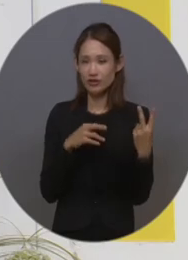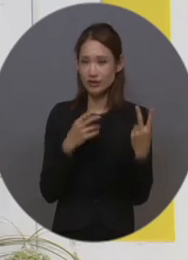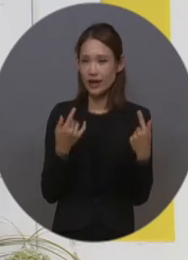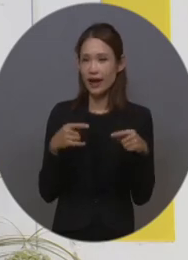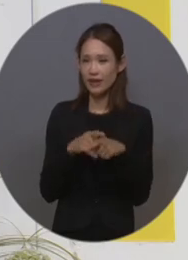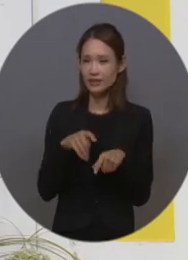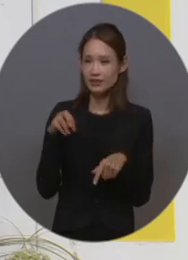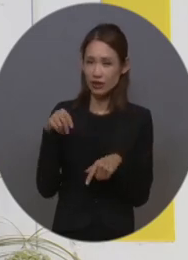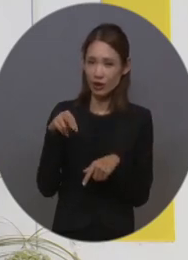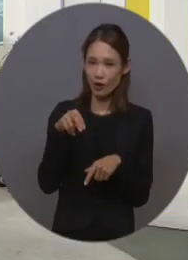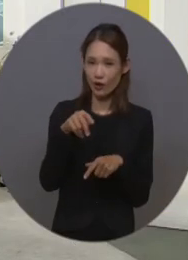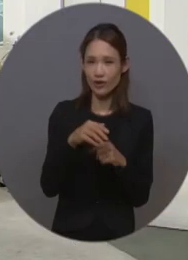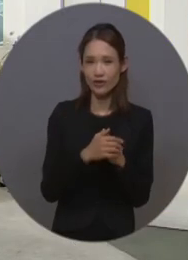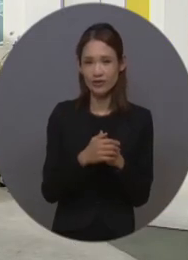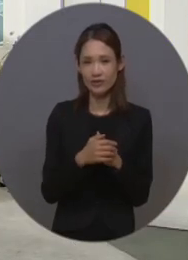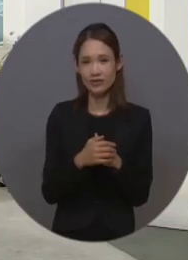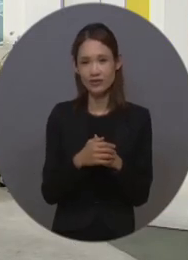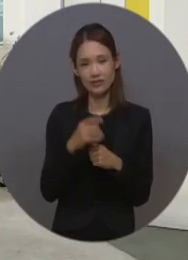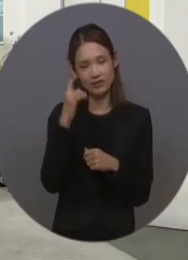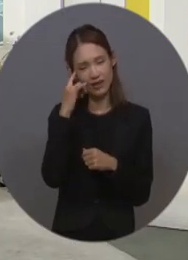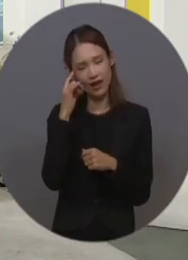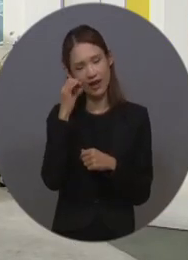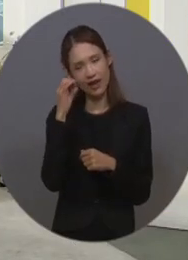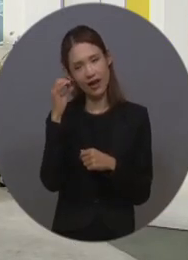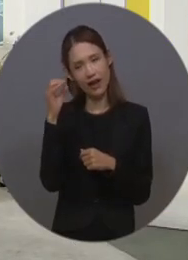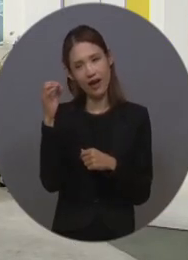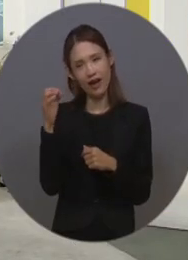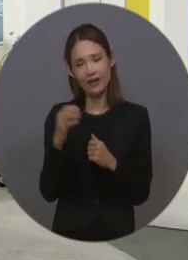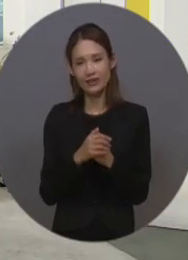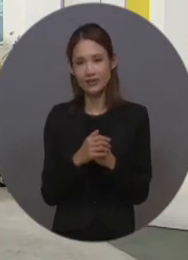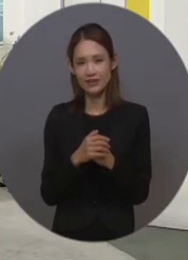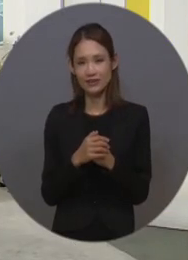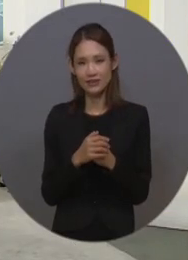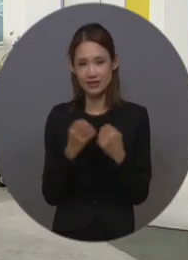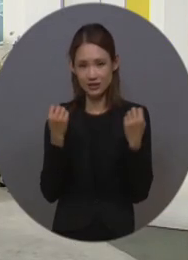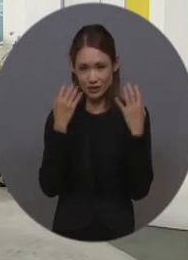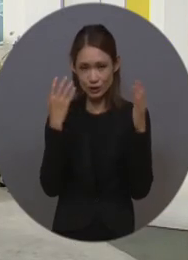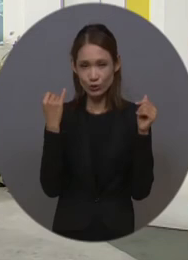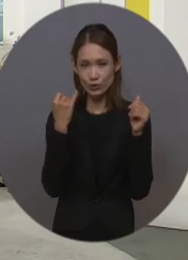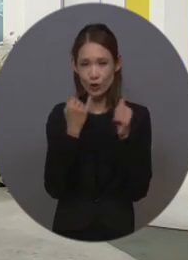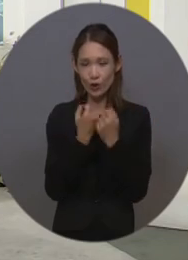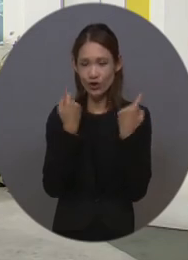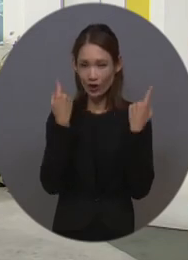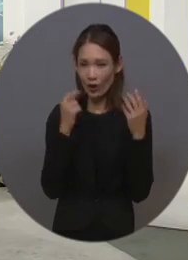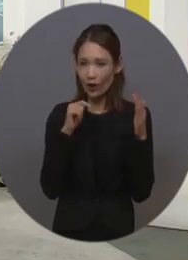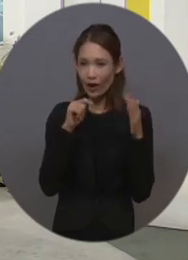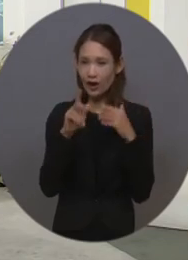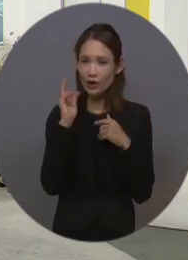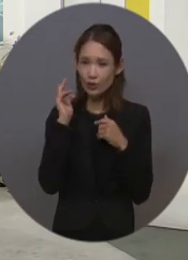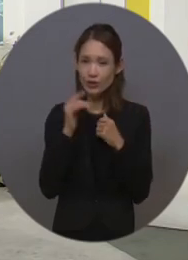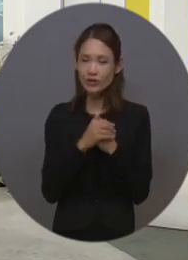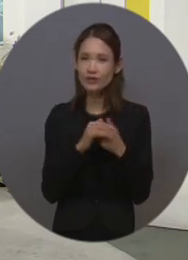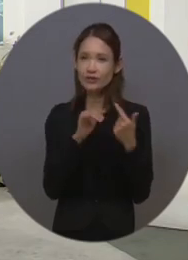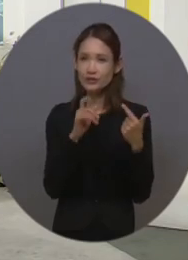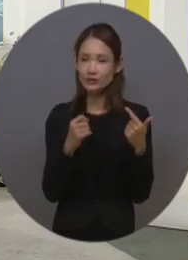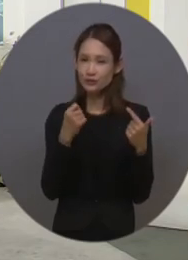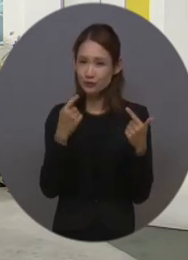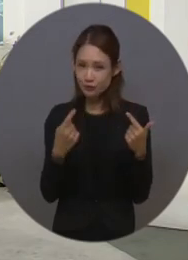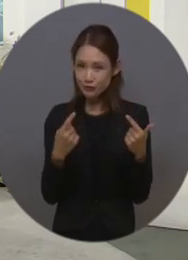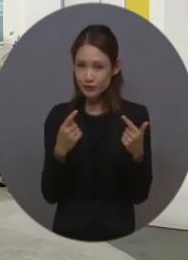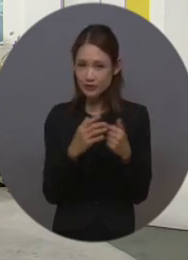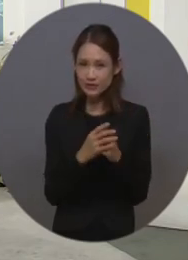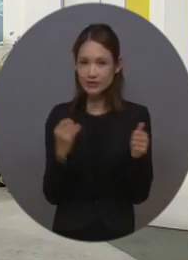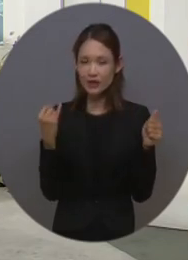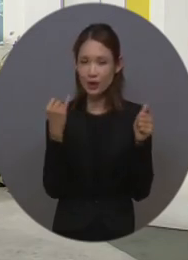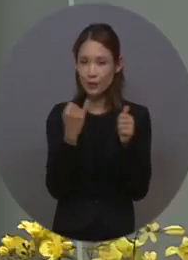걸어 들어가는 거죠. 이게 지금 제가 이제 상상을 해봤거든요. 신혼여행을 갔던 그 호텔에 네. 지금도 6월 1일이면